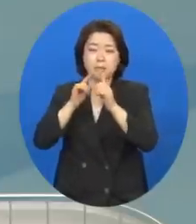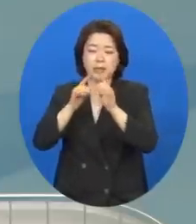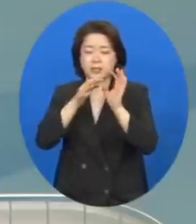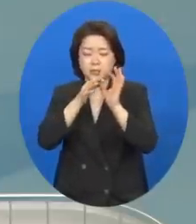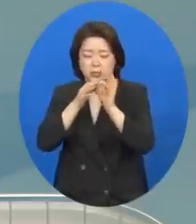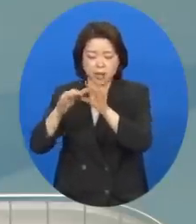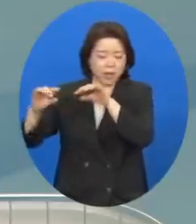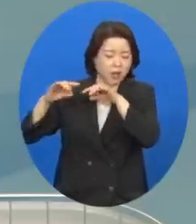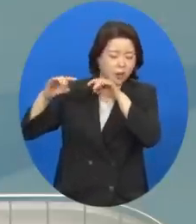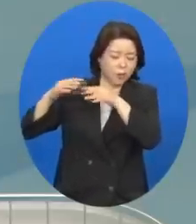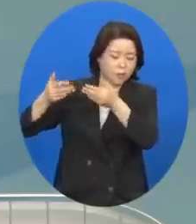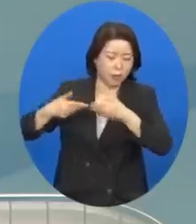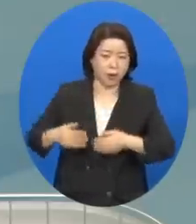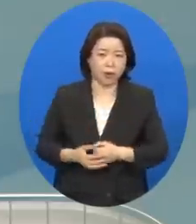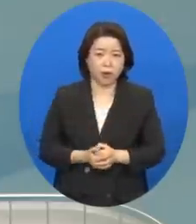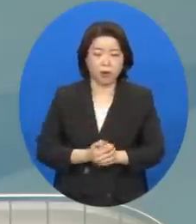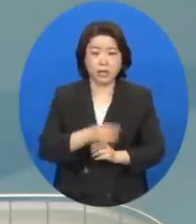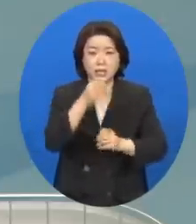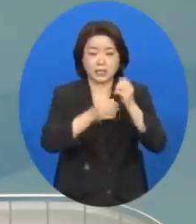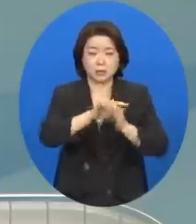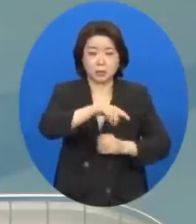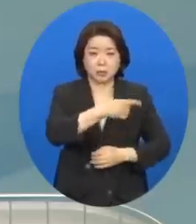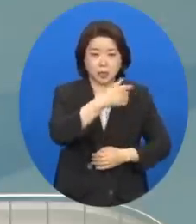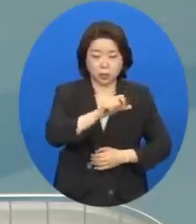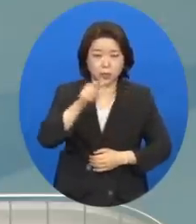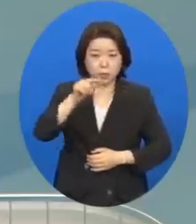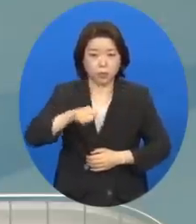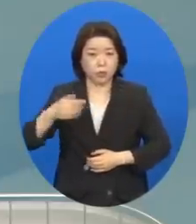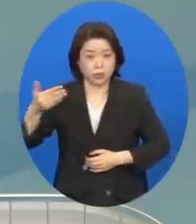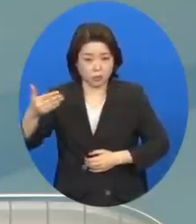왔어요. 시편 105편 19절에